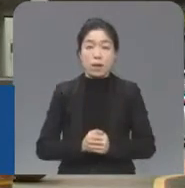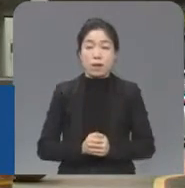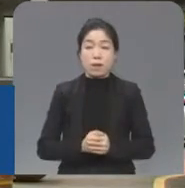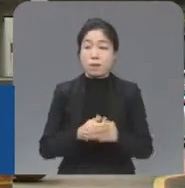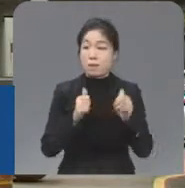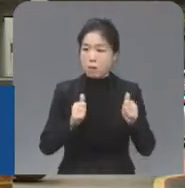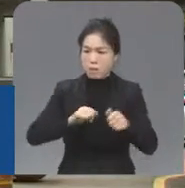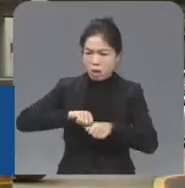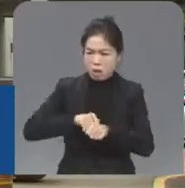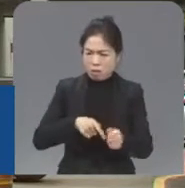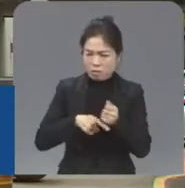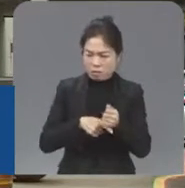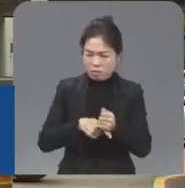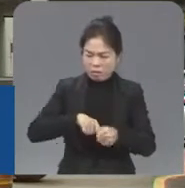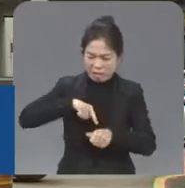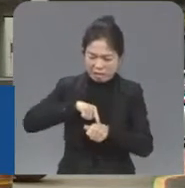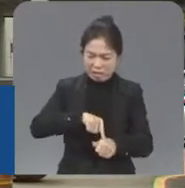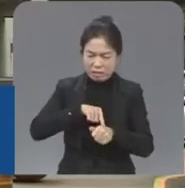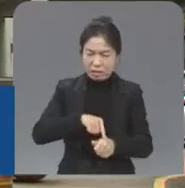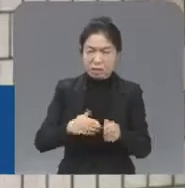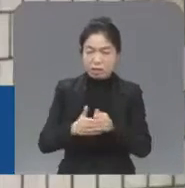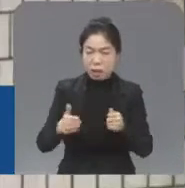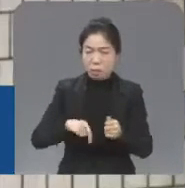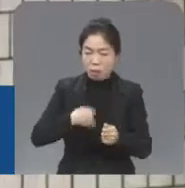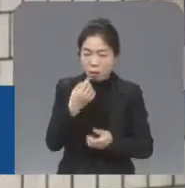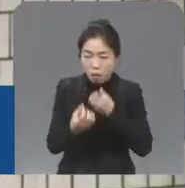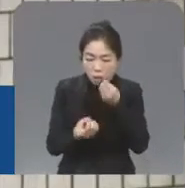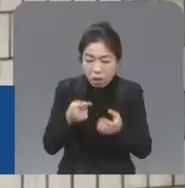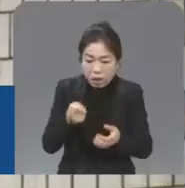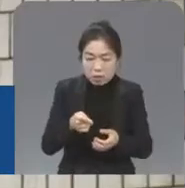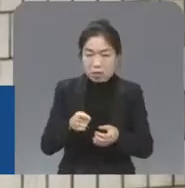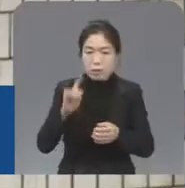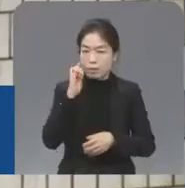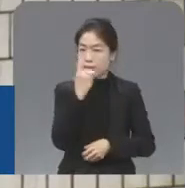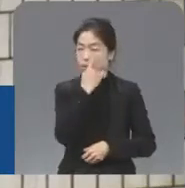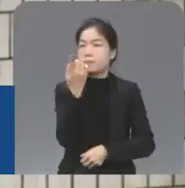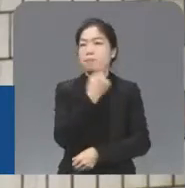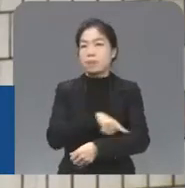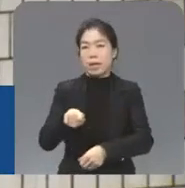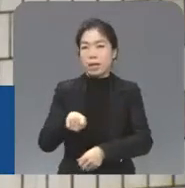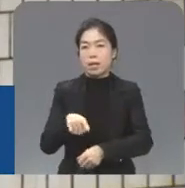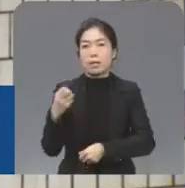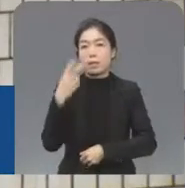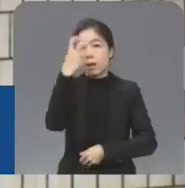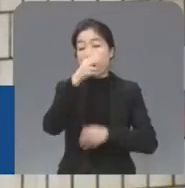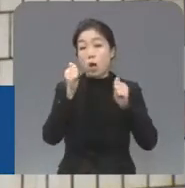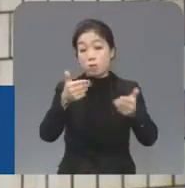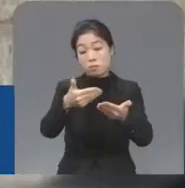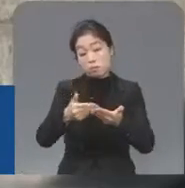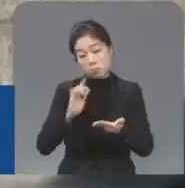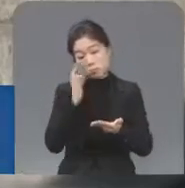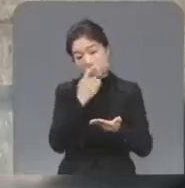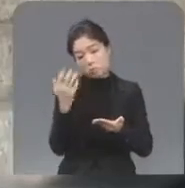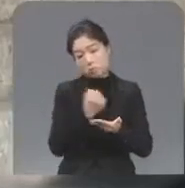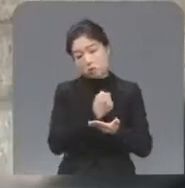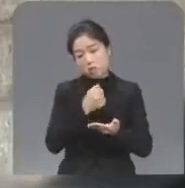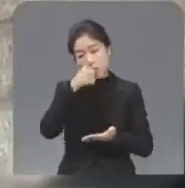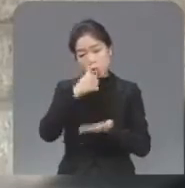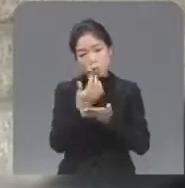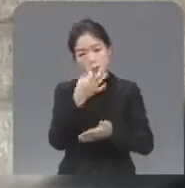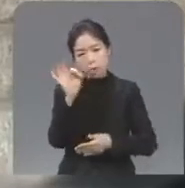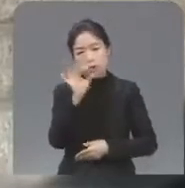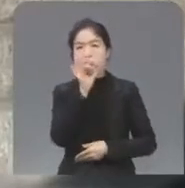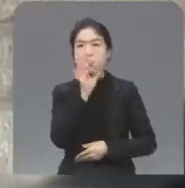법원은 강압수사와 강요에 의한 피고인들의 자백 진술은 증거 능력이 없는 데다 검사가 낸 증거만으로는 혐의